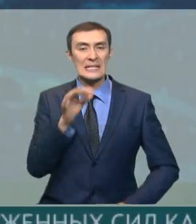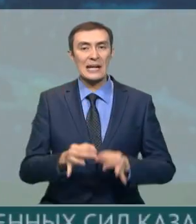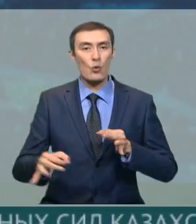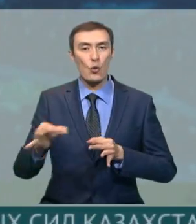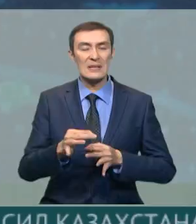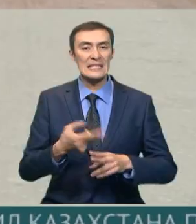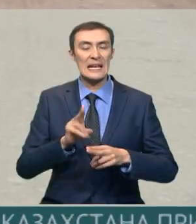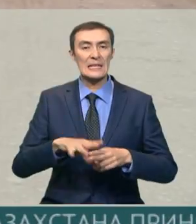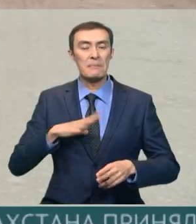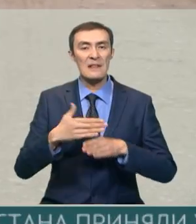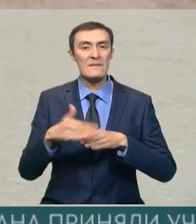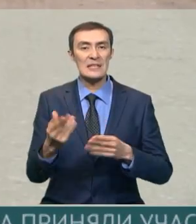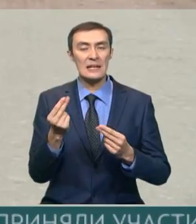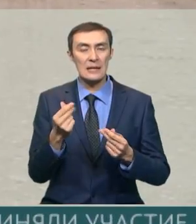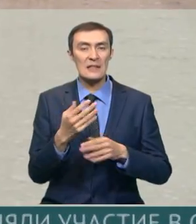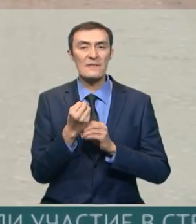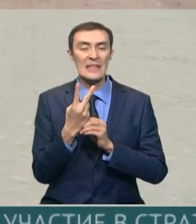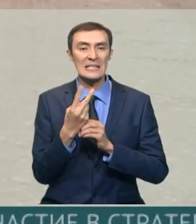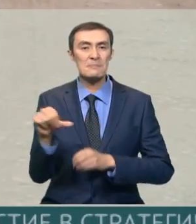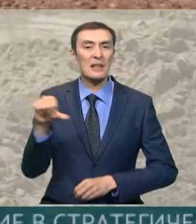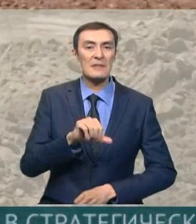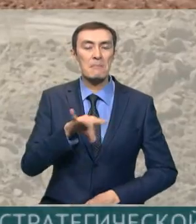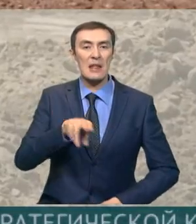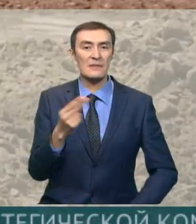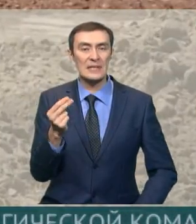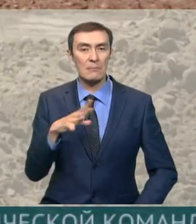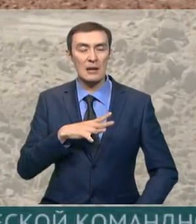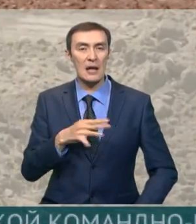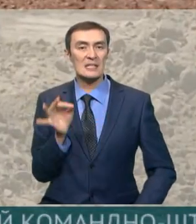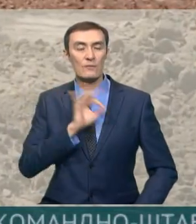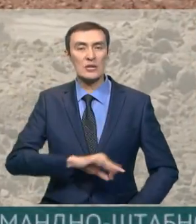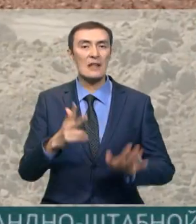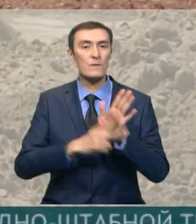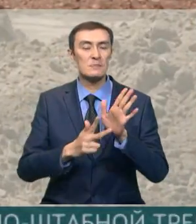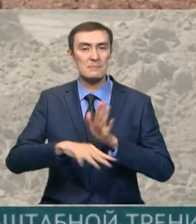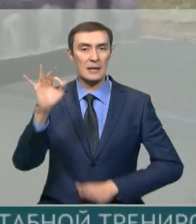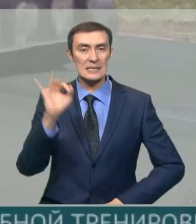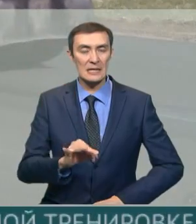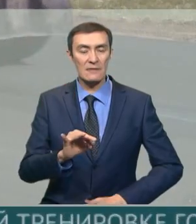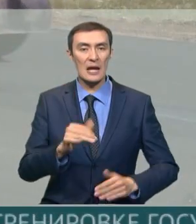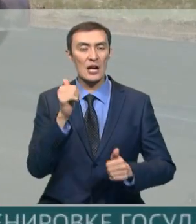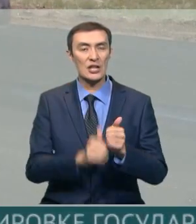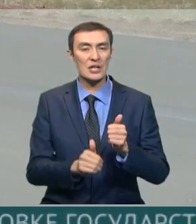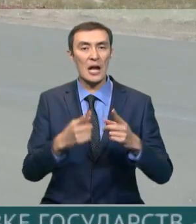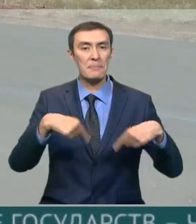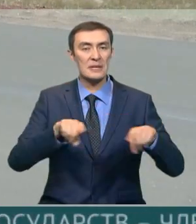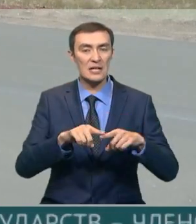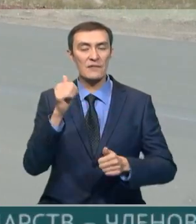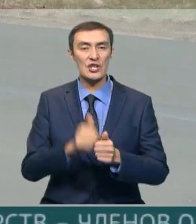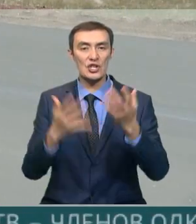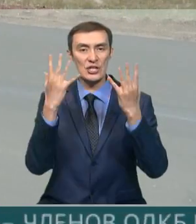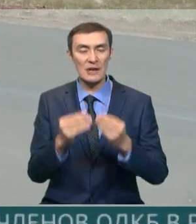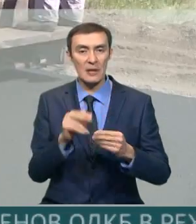области. На это выделено более 12,5 миллиардов тенге. Они освоены на 80%. На всех объектах